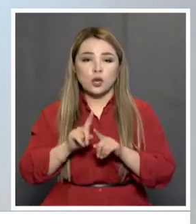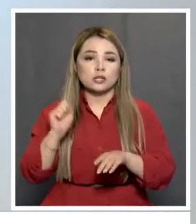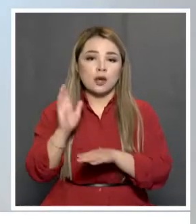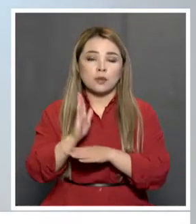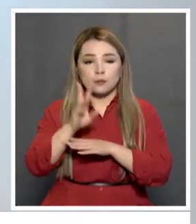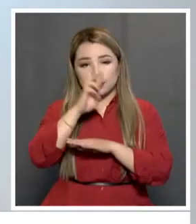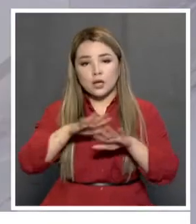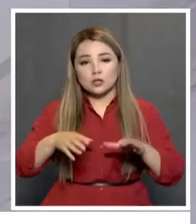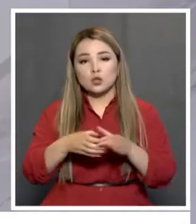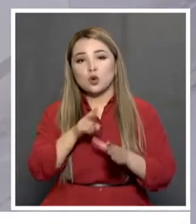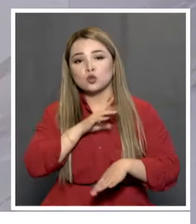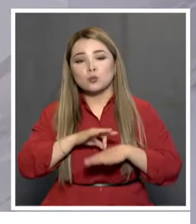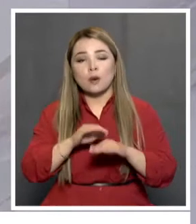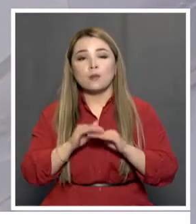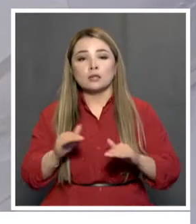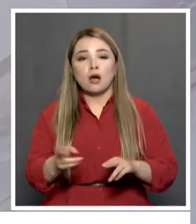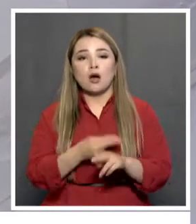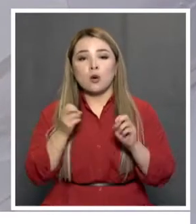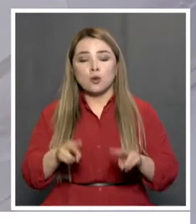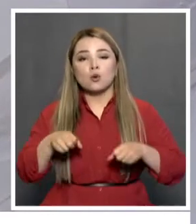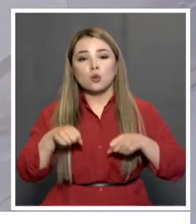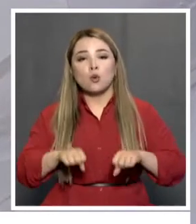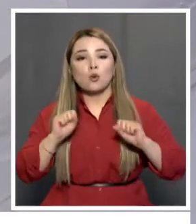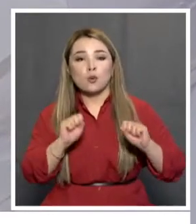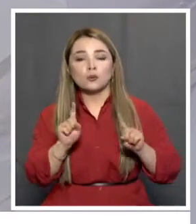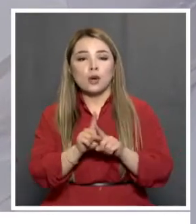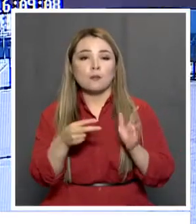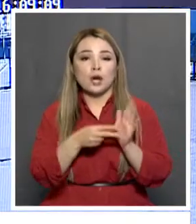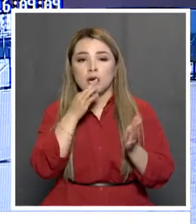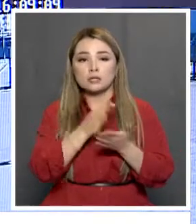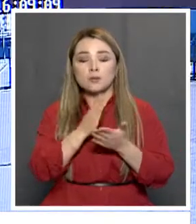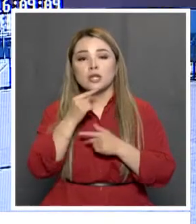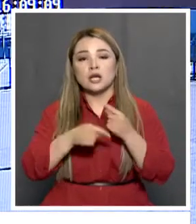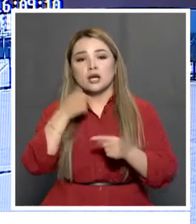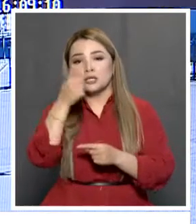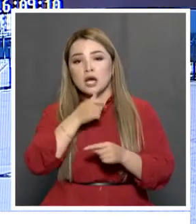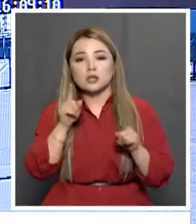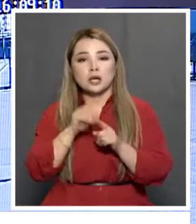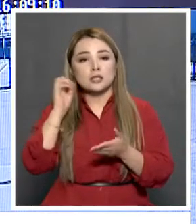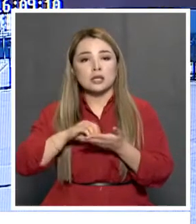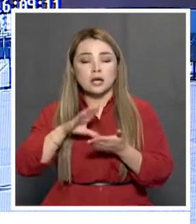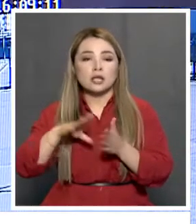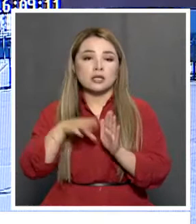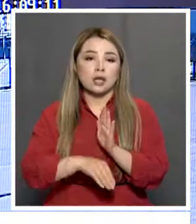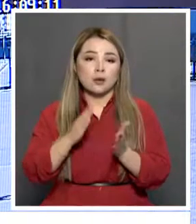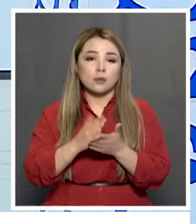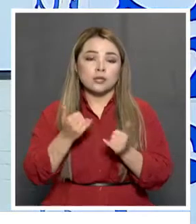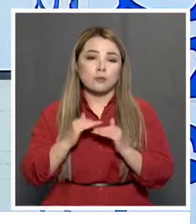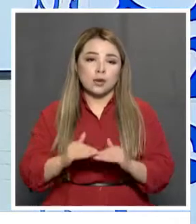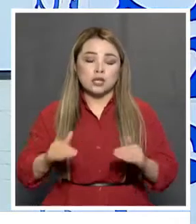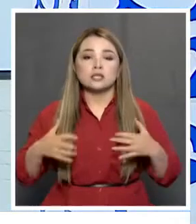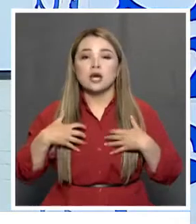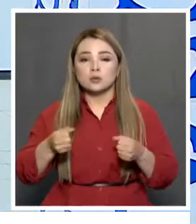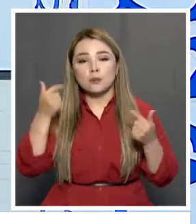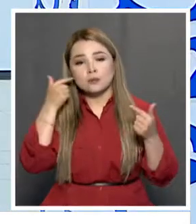мемлекеттік органдардың жұмысы балалардың қауіпсіздігі мен құқығының қорғалуымен бағалады. Келер жылы игілік индексі енгізіледі. Демек, жеткіншектердің